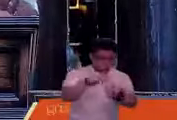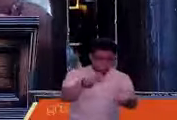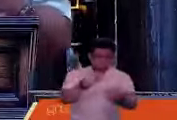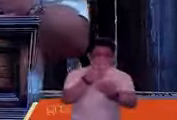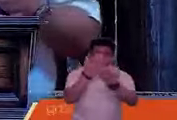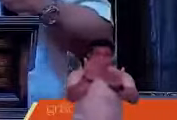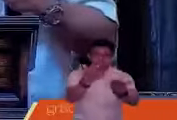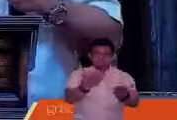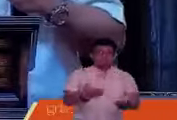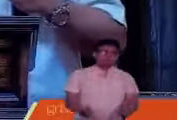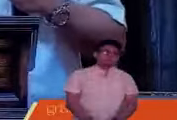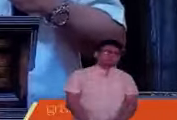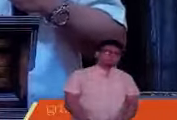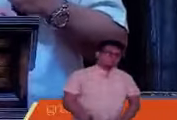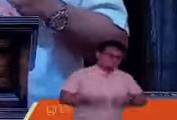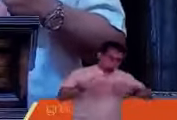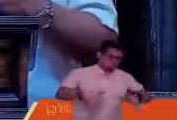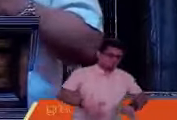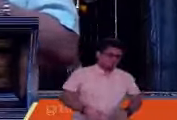you already? Ha?